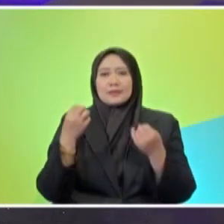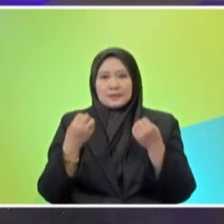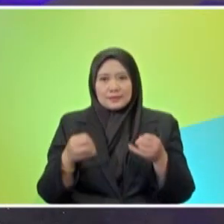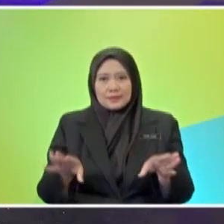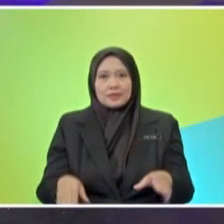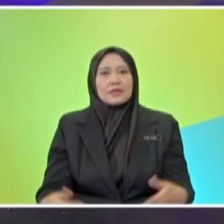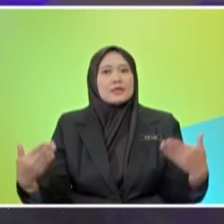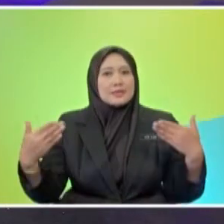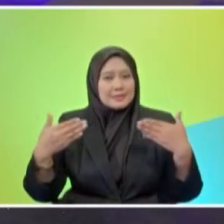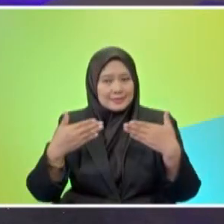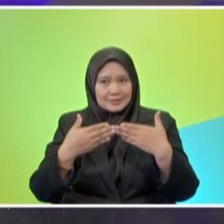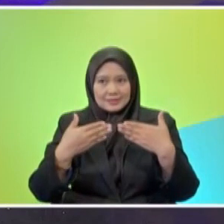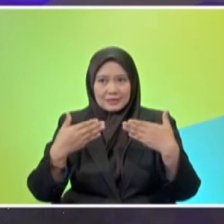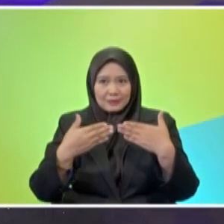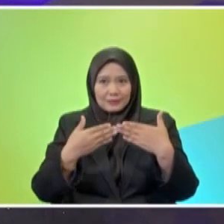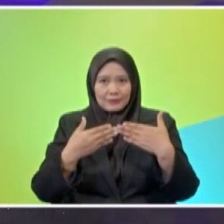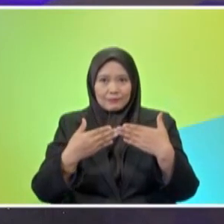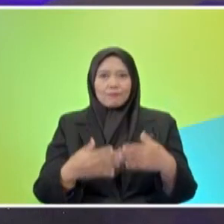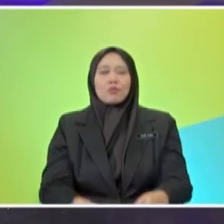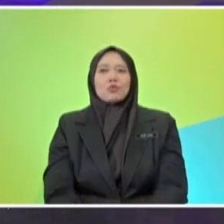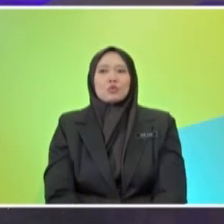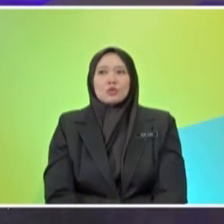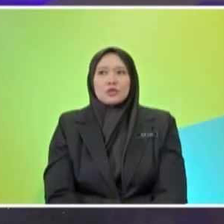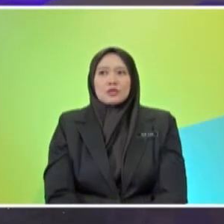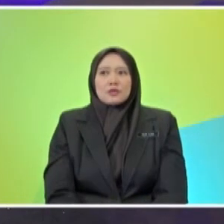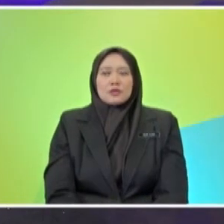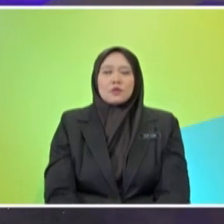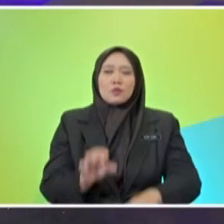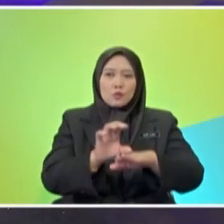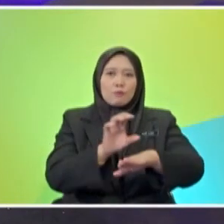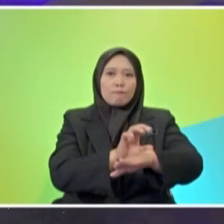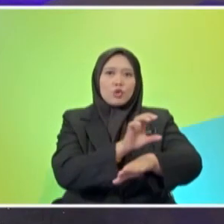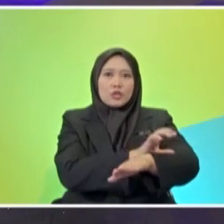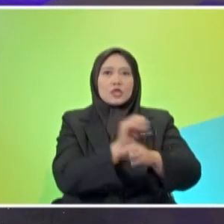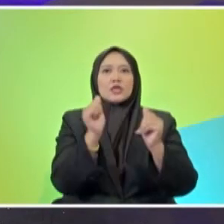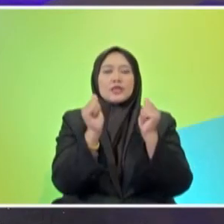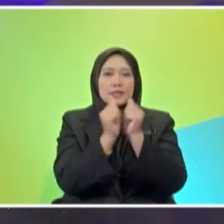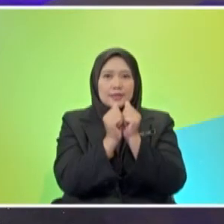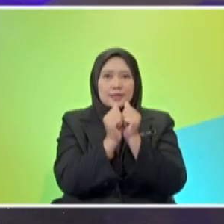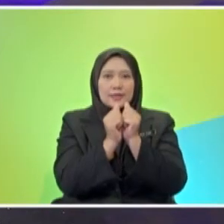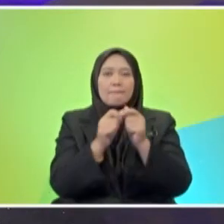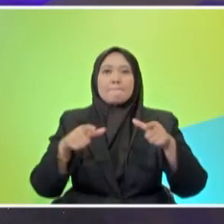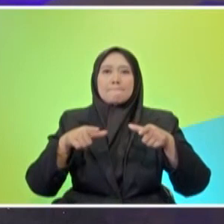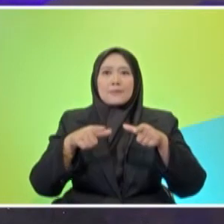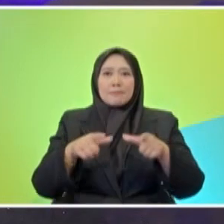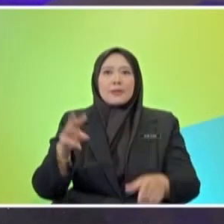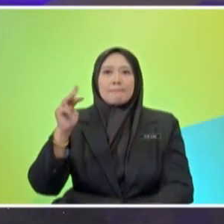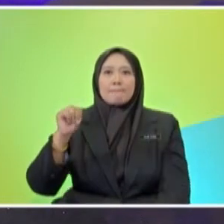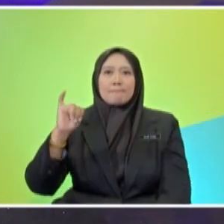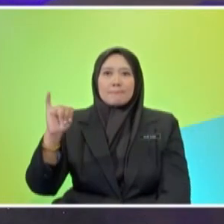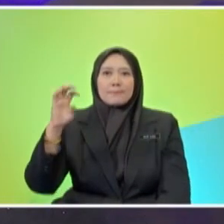Dah tersambung. Okey. Bersambung antara komputer dengan papan mikro pengawal.